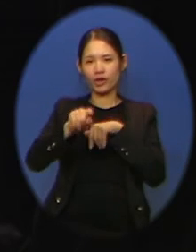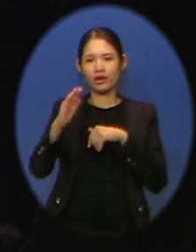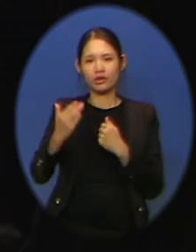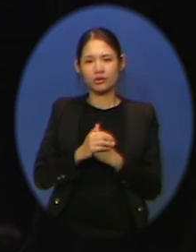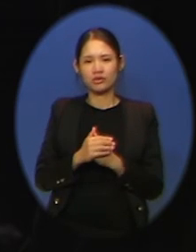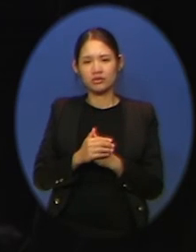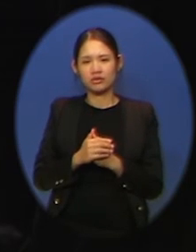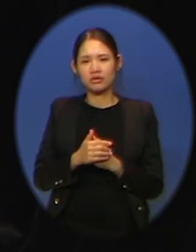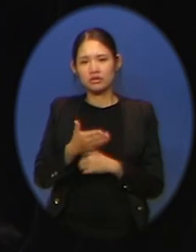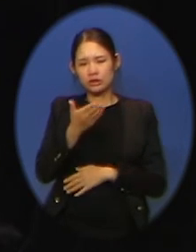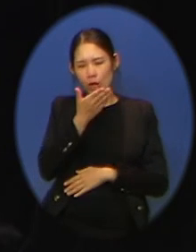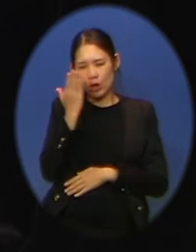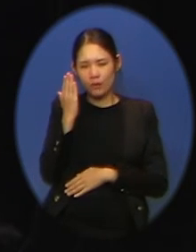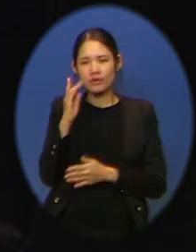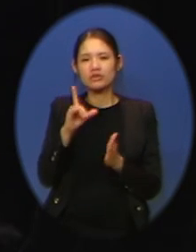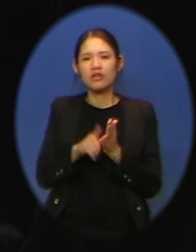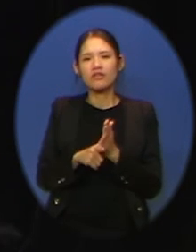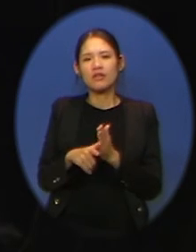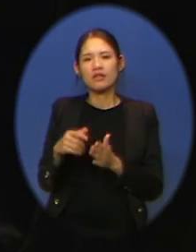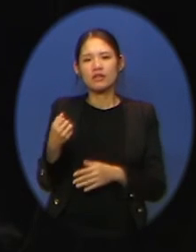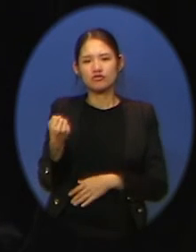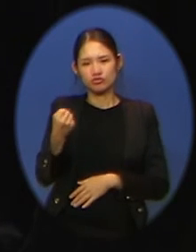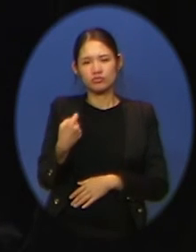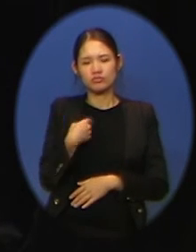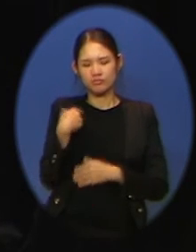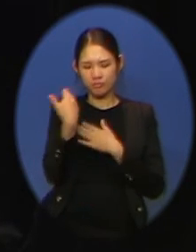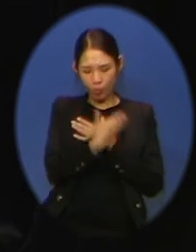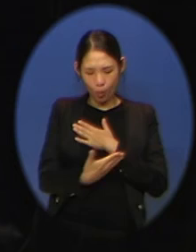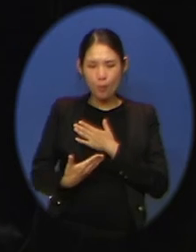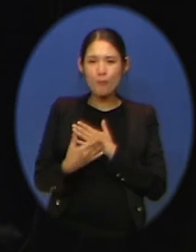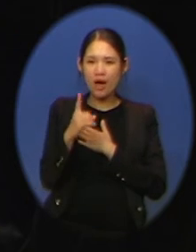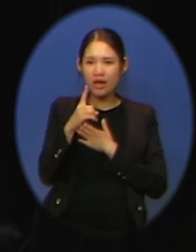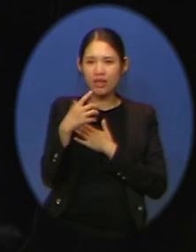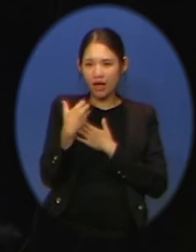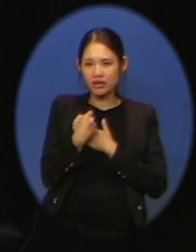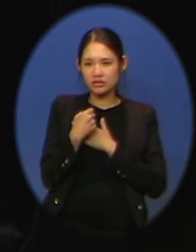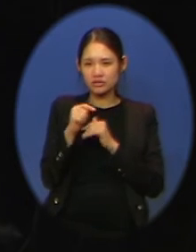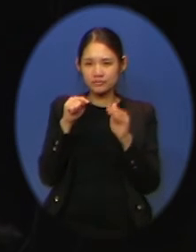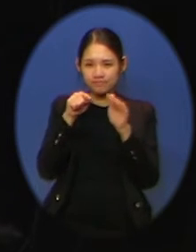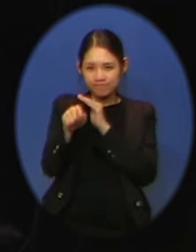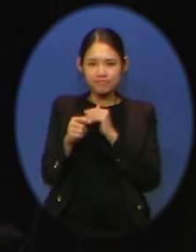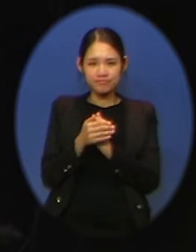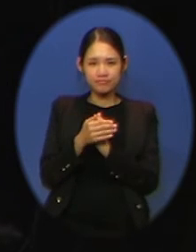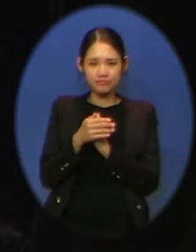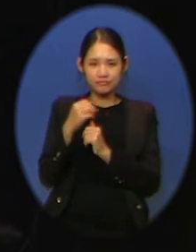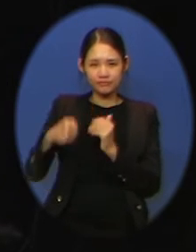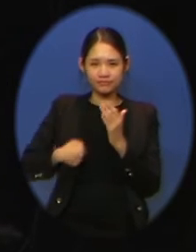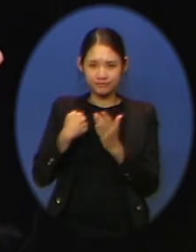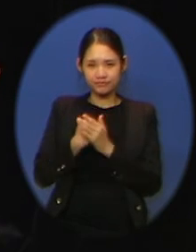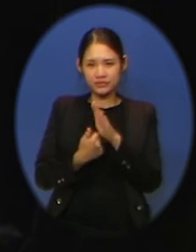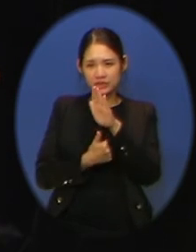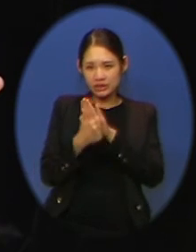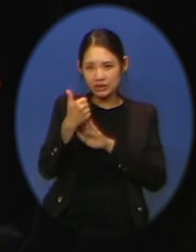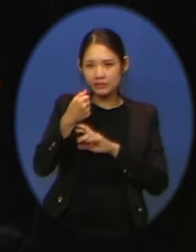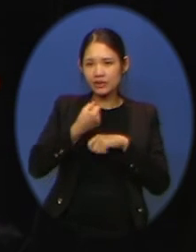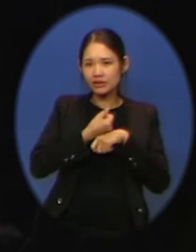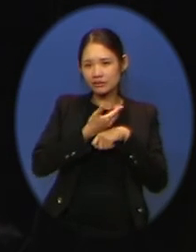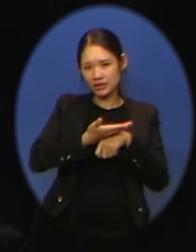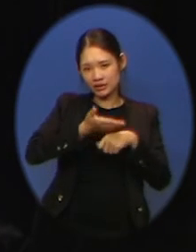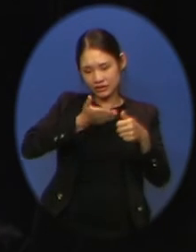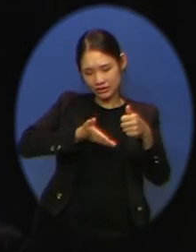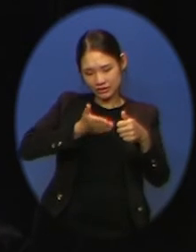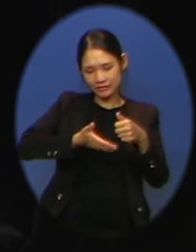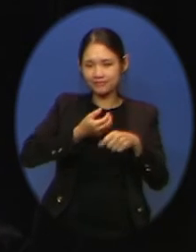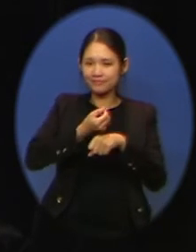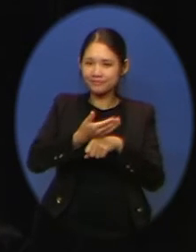정말 그 이 주먹 하나 가지고 미국 가셔서 그 읽으셨잖아요. 그런 용기와 희망을 좀 메시지를 한번